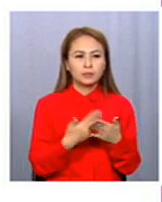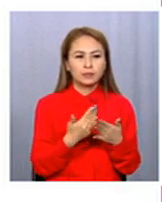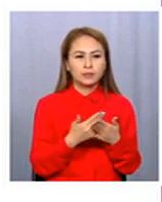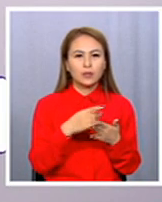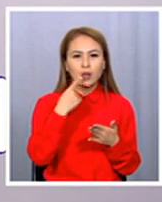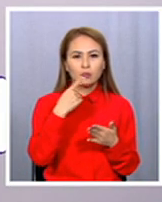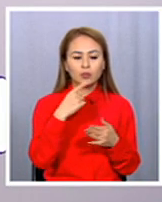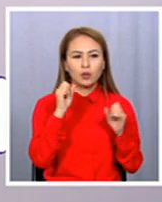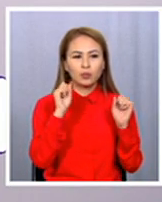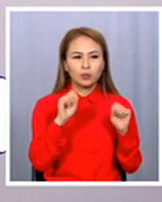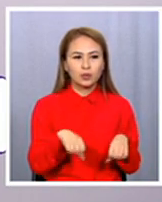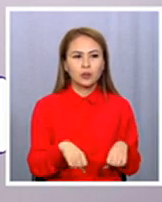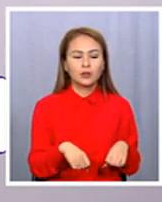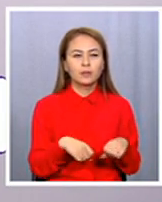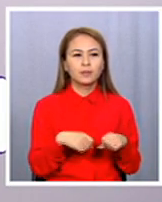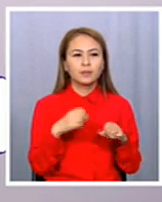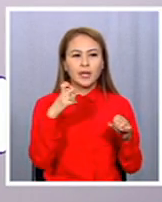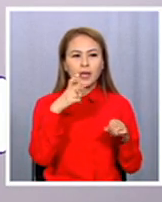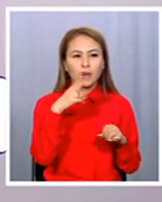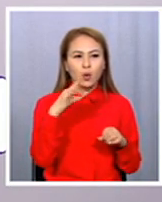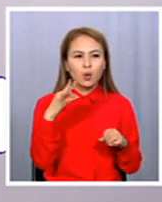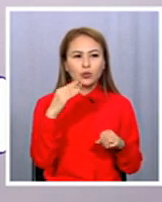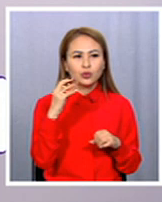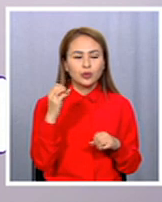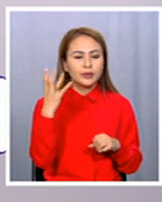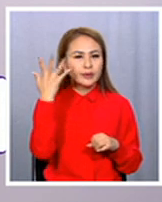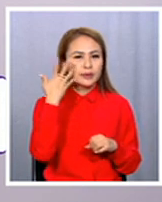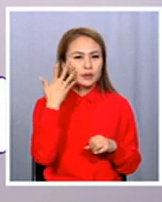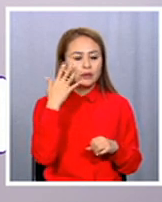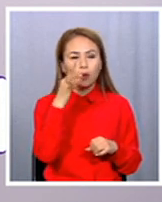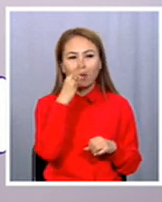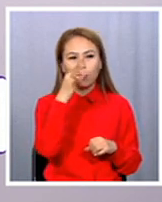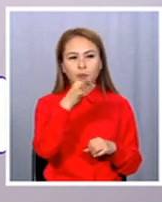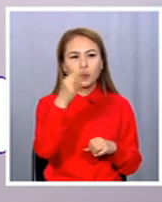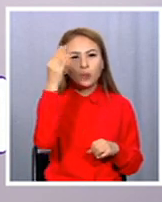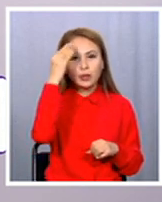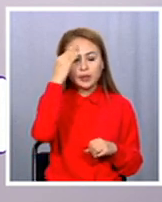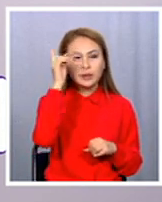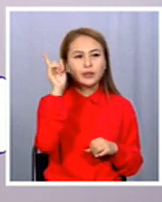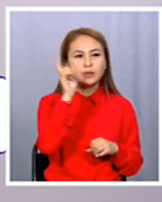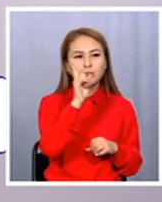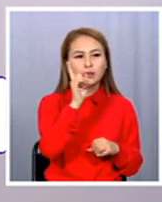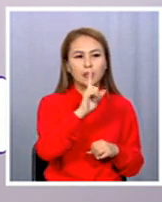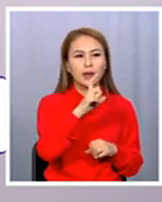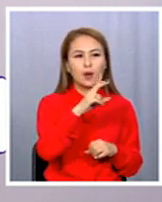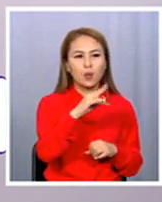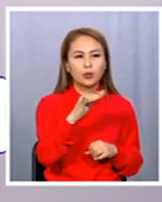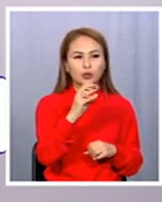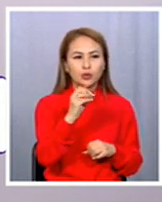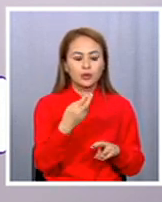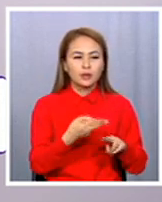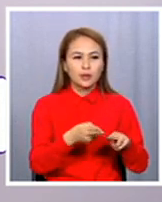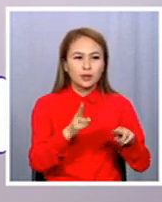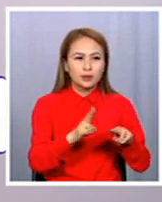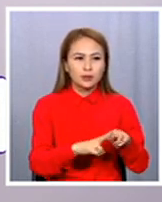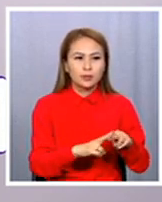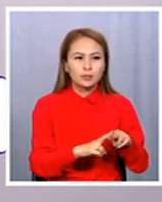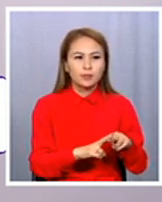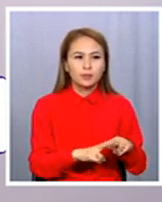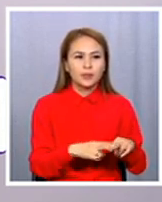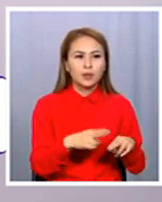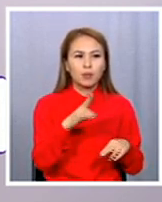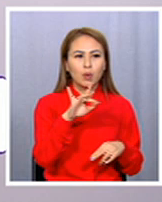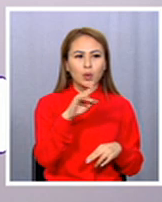болады. Балар, экожүйе деген кезде сіздердің ойларыңызға не келеді? Экожүйе деген кезде бізге